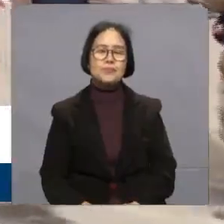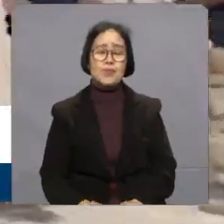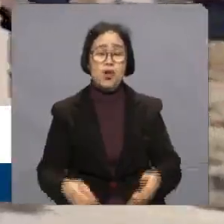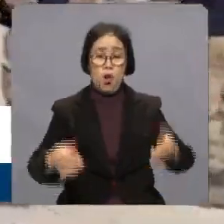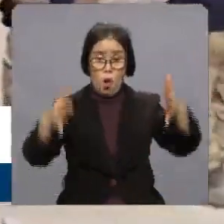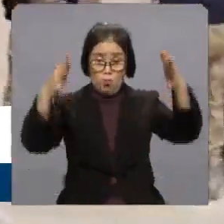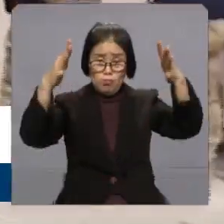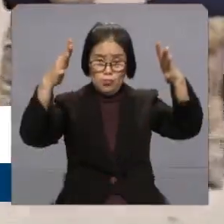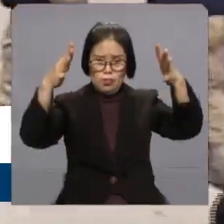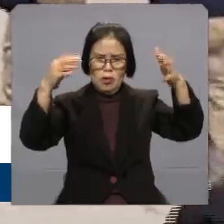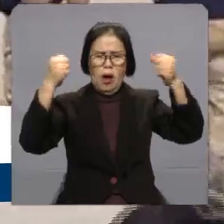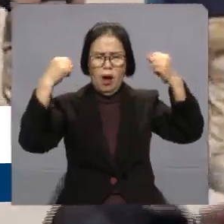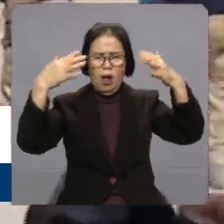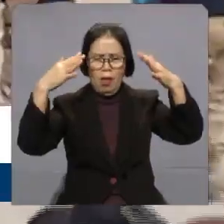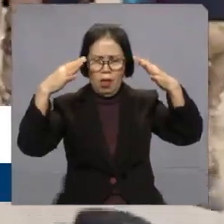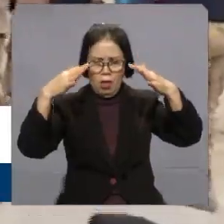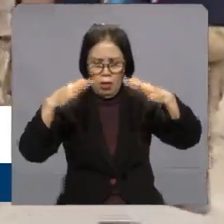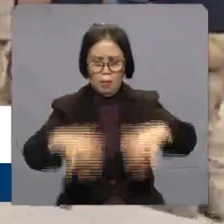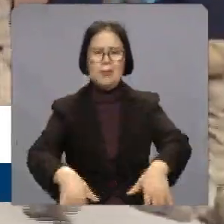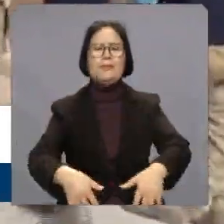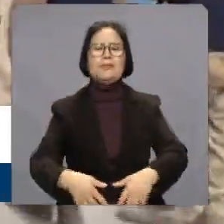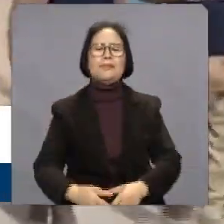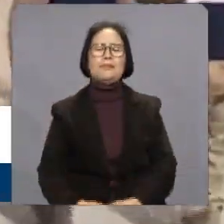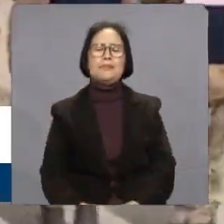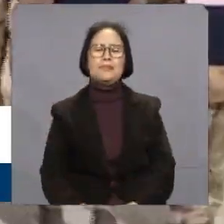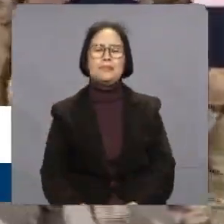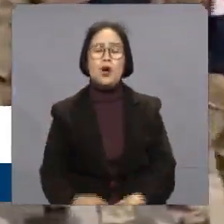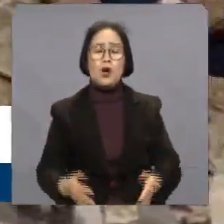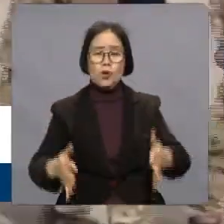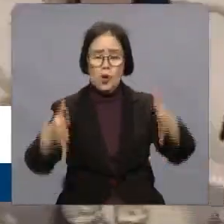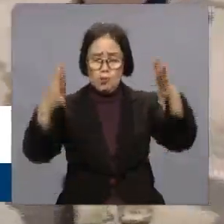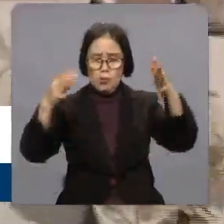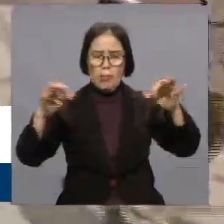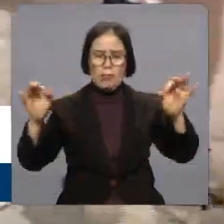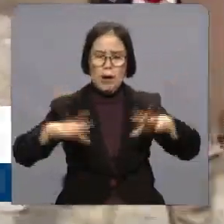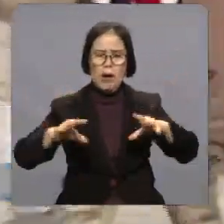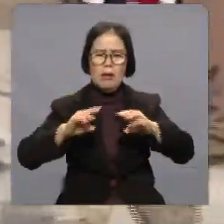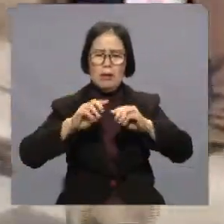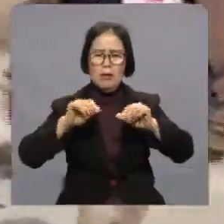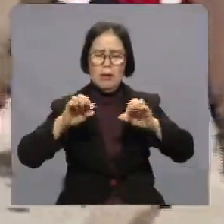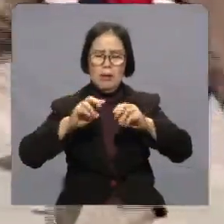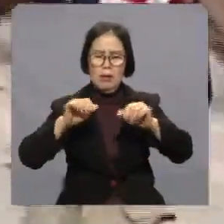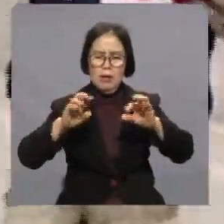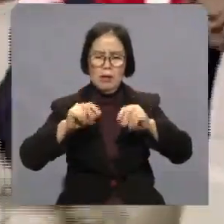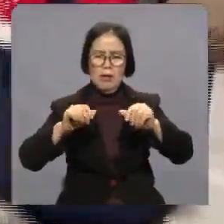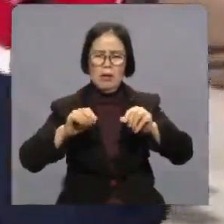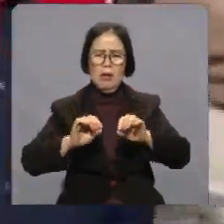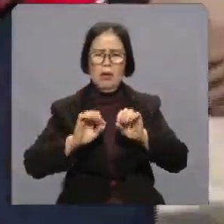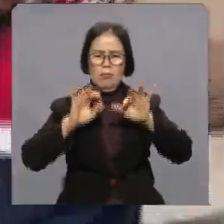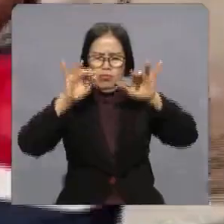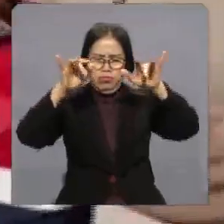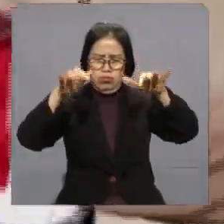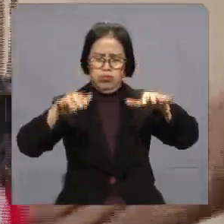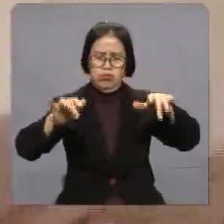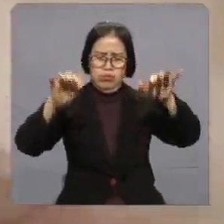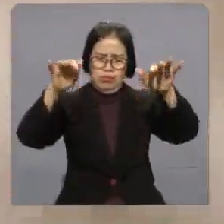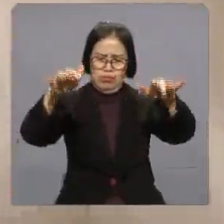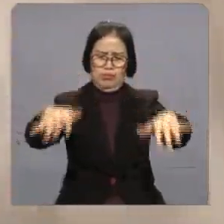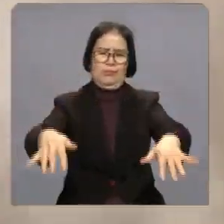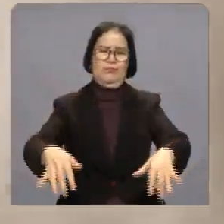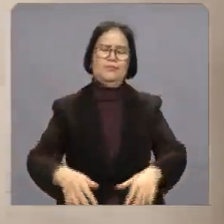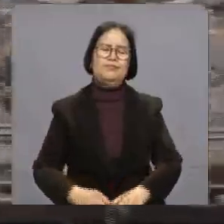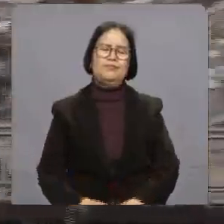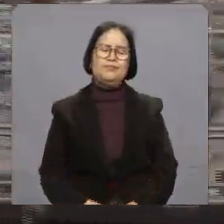멀쩡했던 건물이 힘없이 앞으로 쏟아집니다. 건물은 순식간에 가루가 되고 그 자리를 먼지가 흩날리며